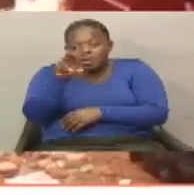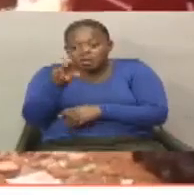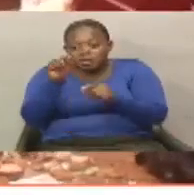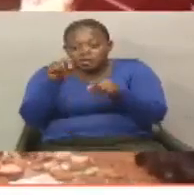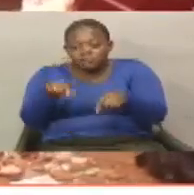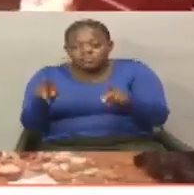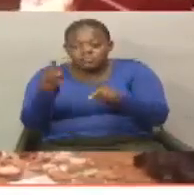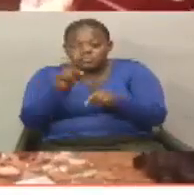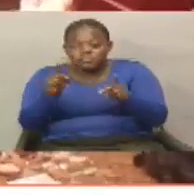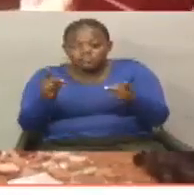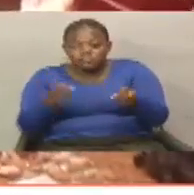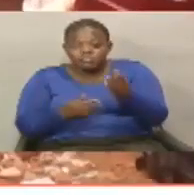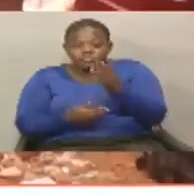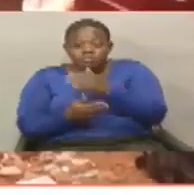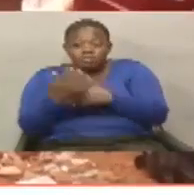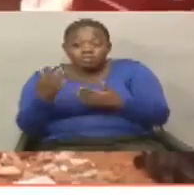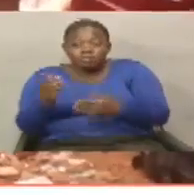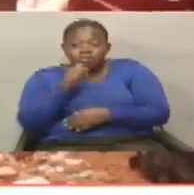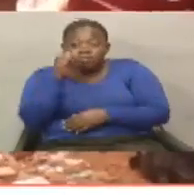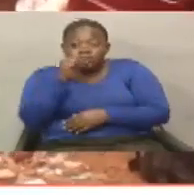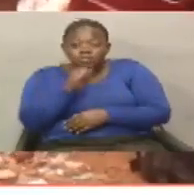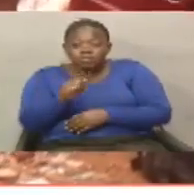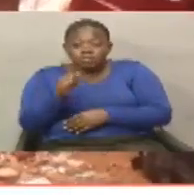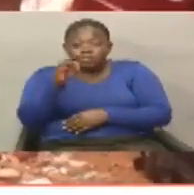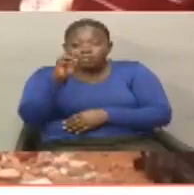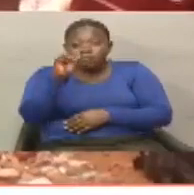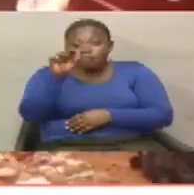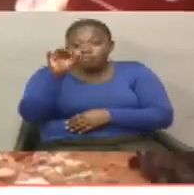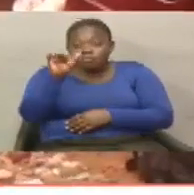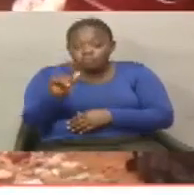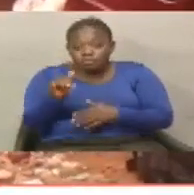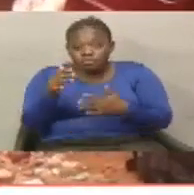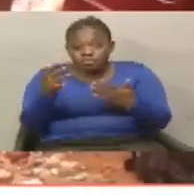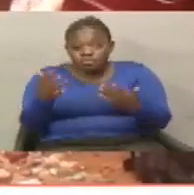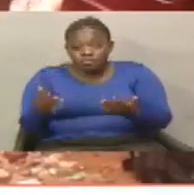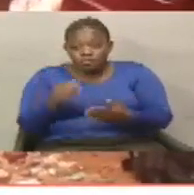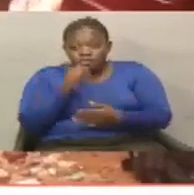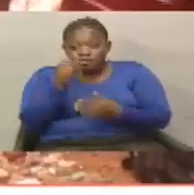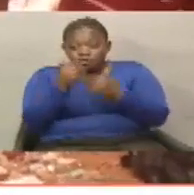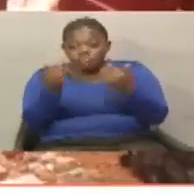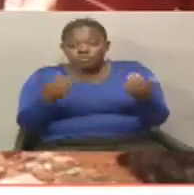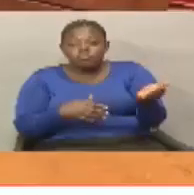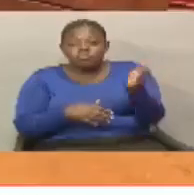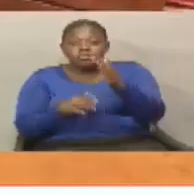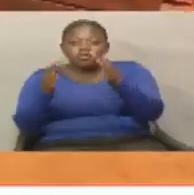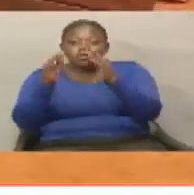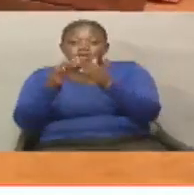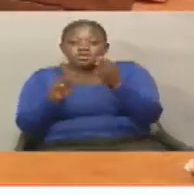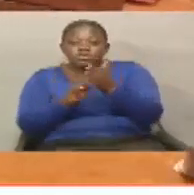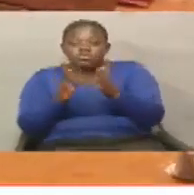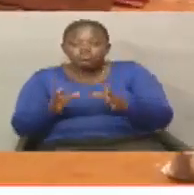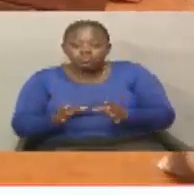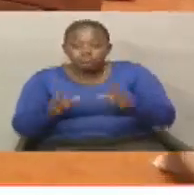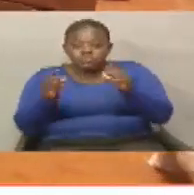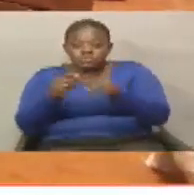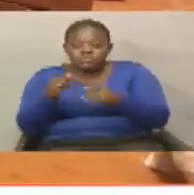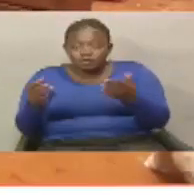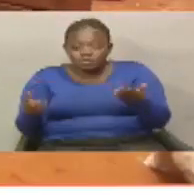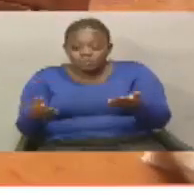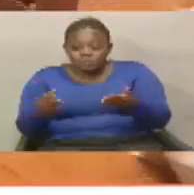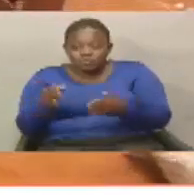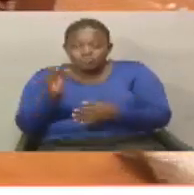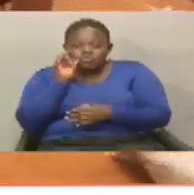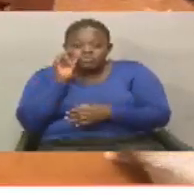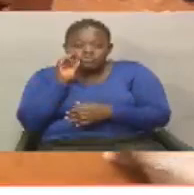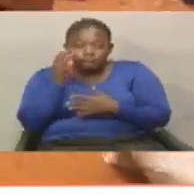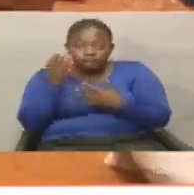Olwaleero abatuzi b'e Makindye bakeeredde musasago omukadde Nantongo Mary Antizimula. Abazzukulu kwe bazizza amaka ge ku kifuba nga balumiza omugagga ayidde mu Falansa